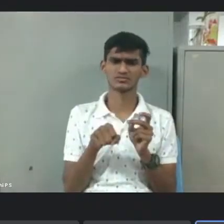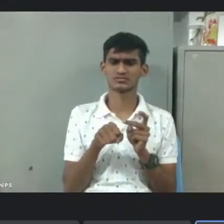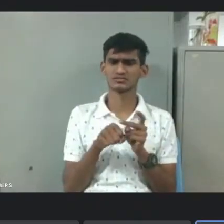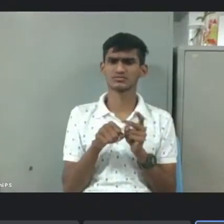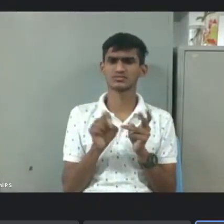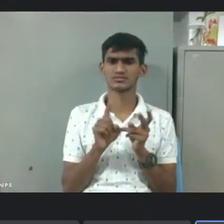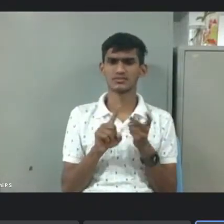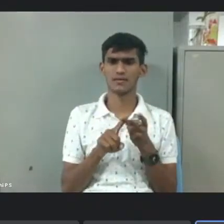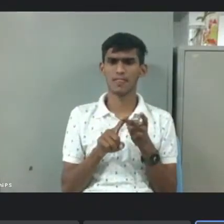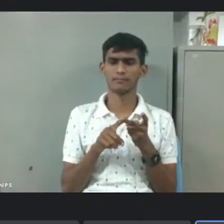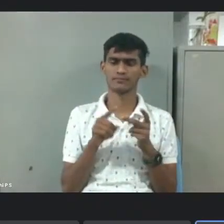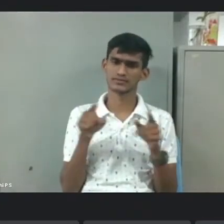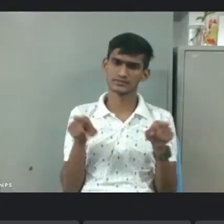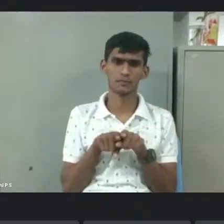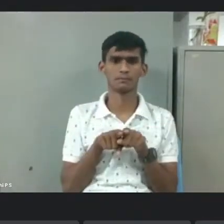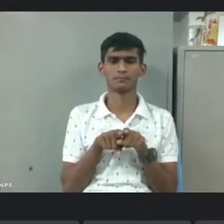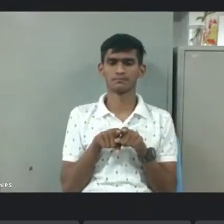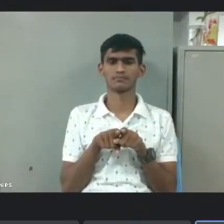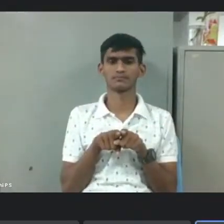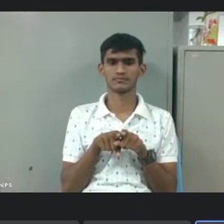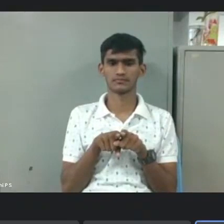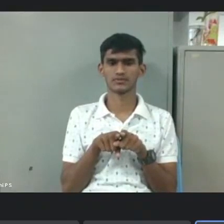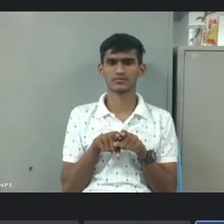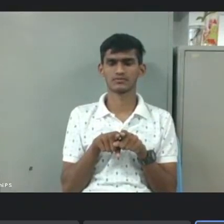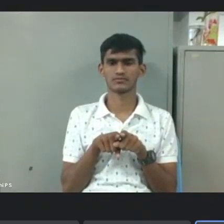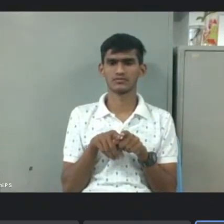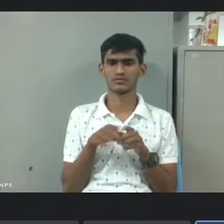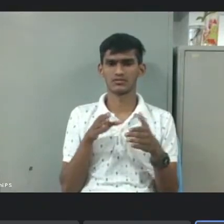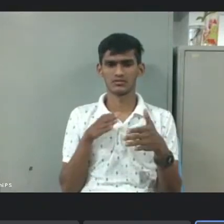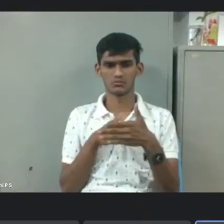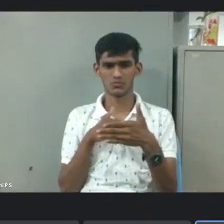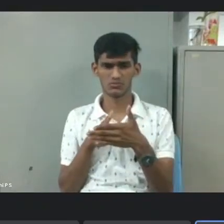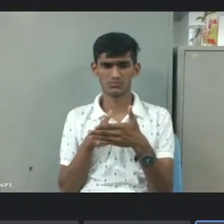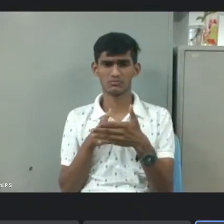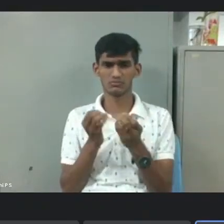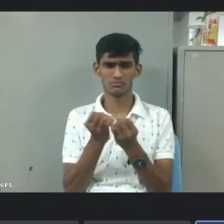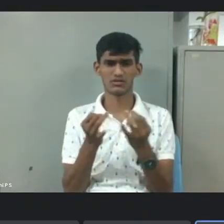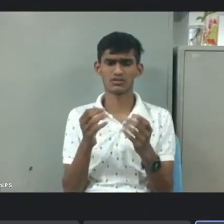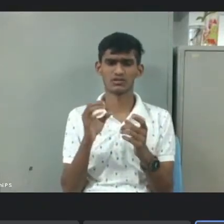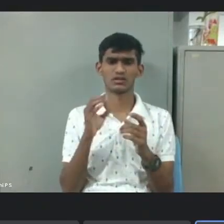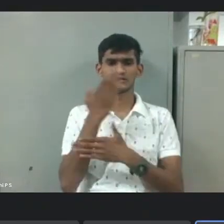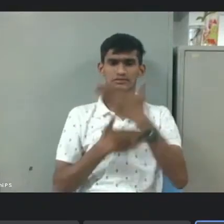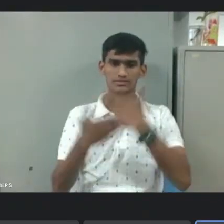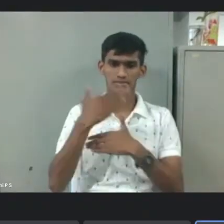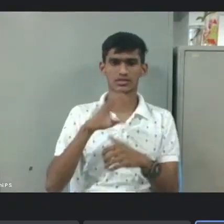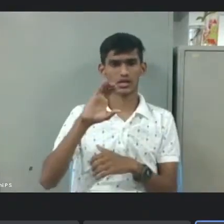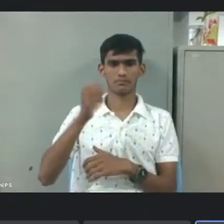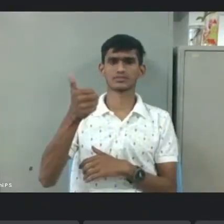ഞാൻ പറഞ്ഞത് തന്നെയാണ്. അത്രയും ബുദ്ധിമുട്ട് ഉണ്ടെങ്കിൽ ഒന്ന് കമ്മീഷണർക്ക് ഒന്ന് പരാതി കൊടുത്തു